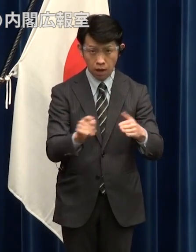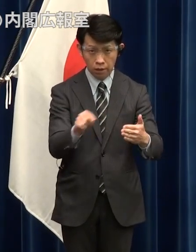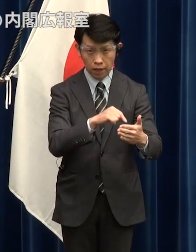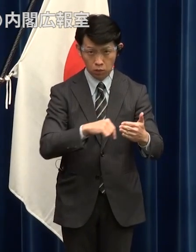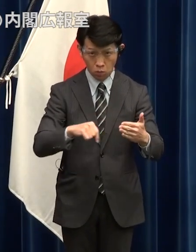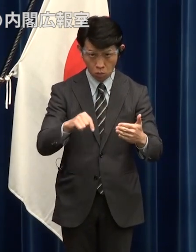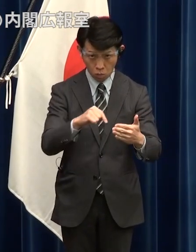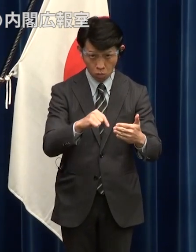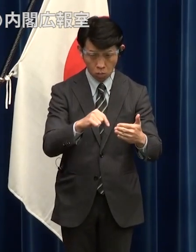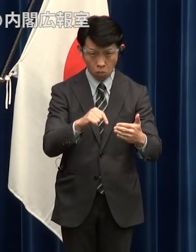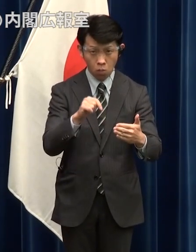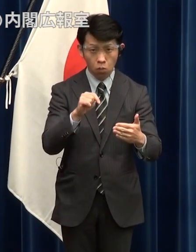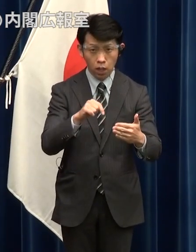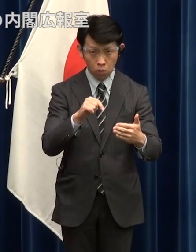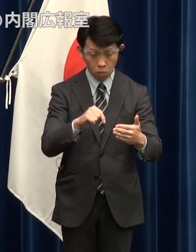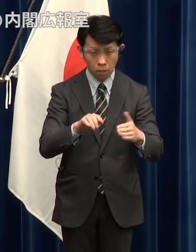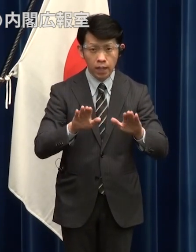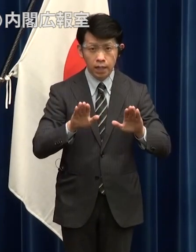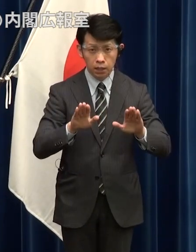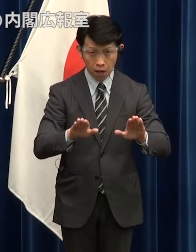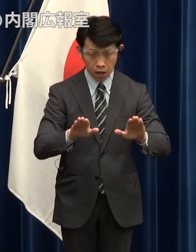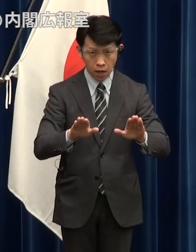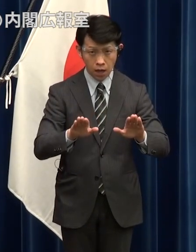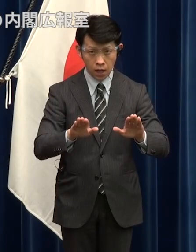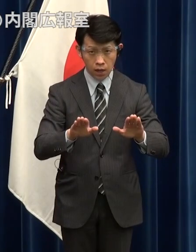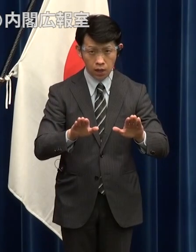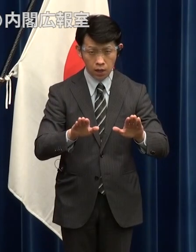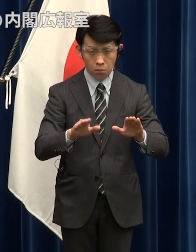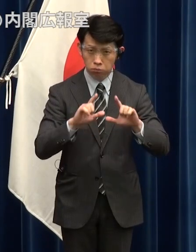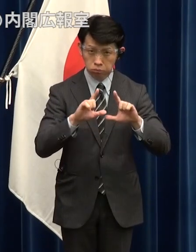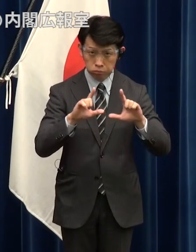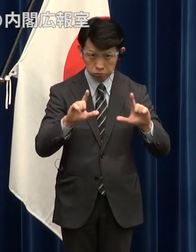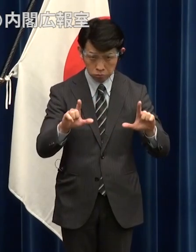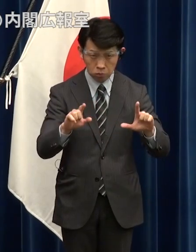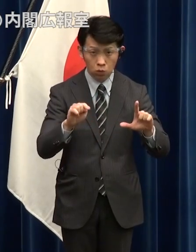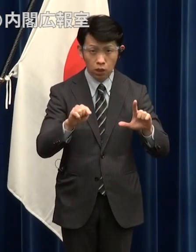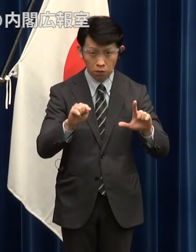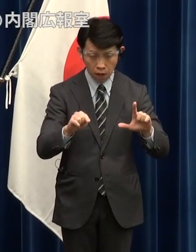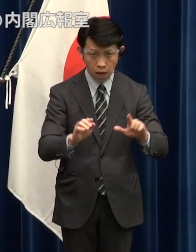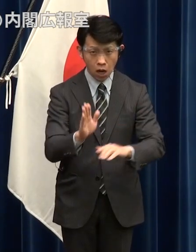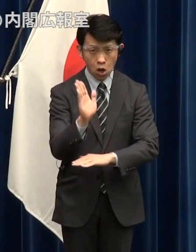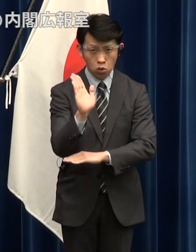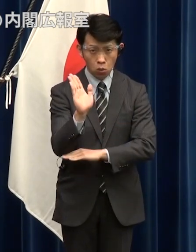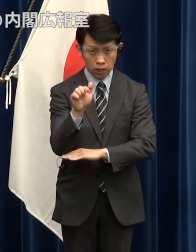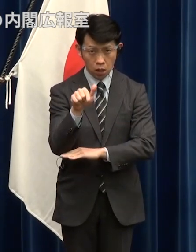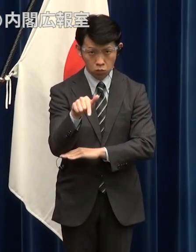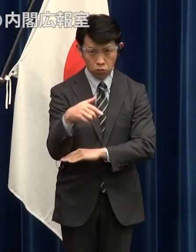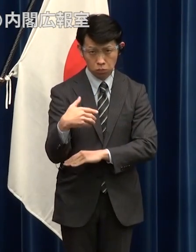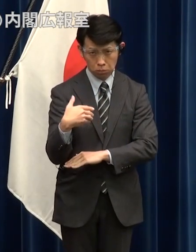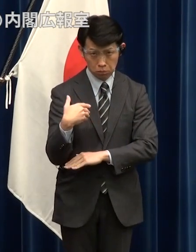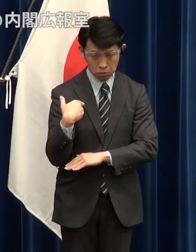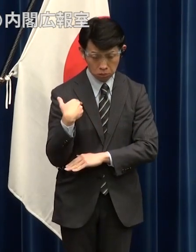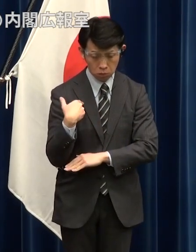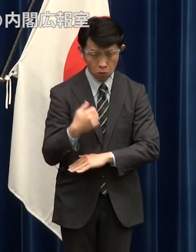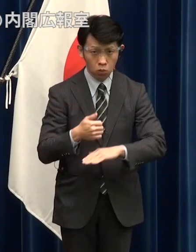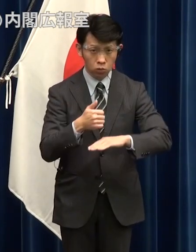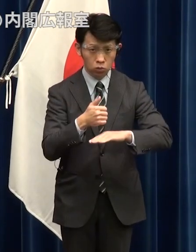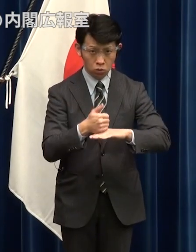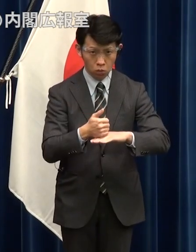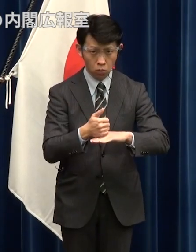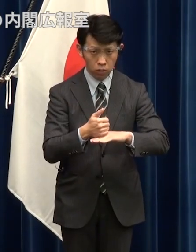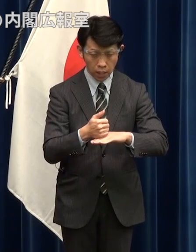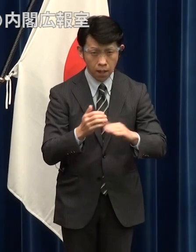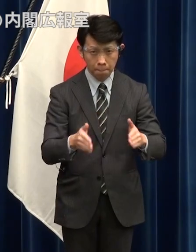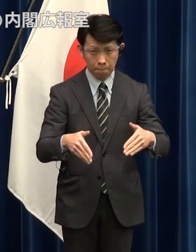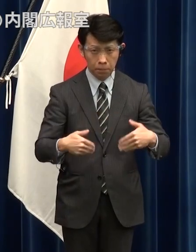について、直接申し上げることは行政府の長として控えなければならないと考え